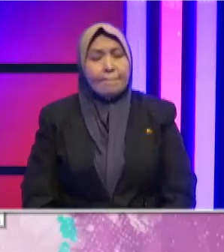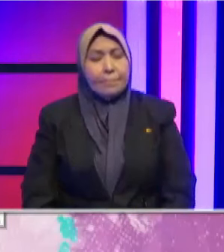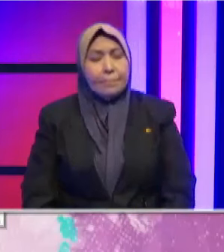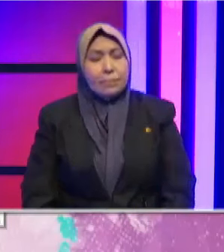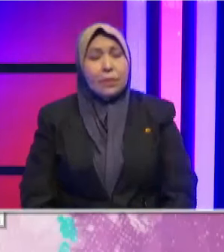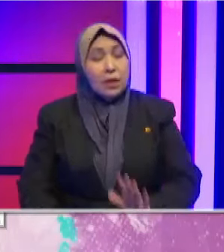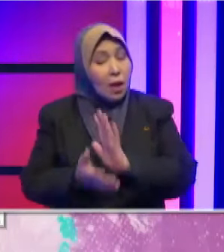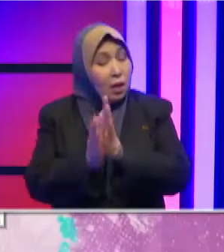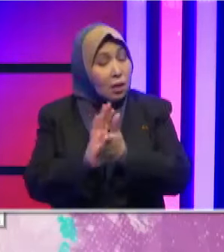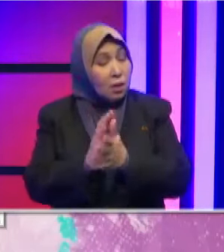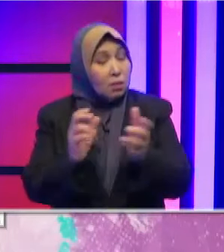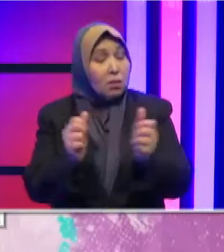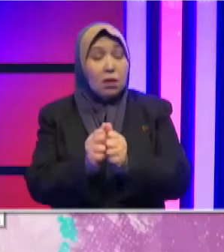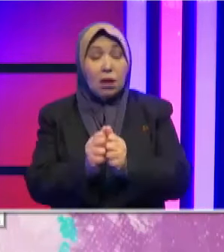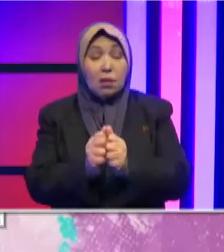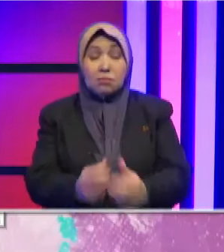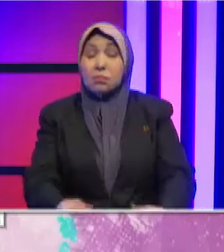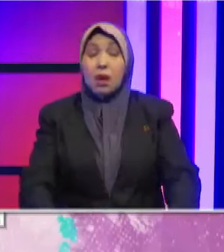by